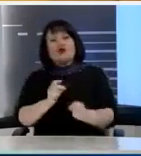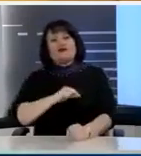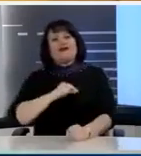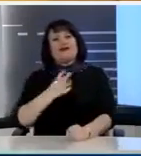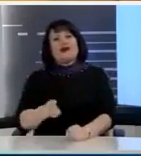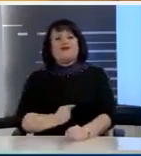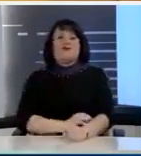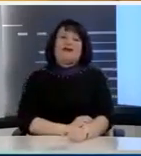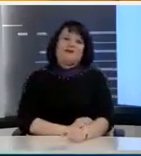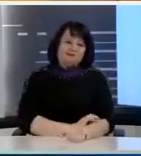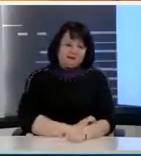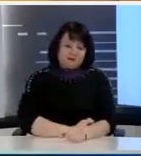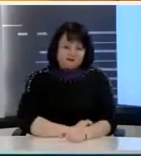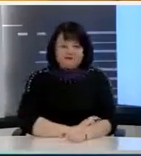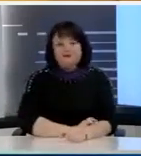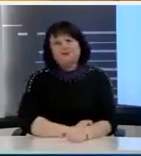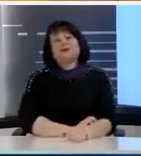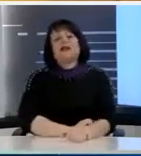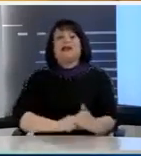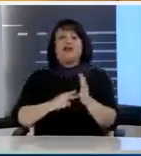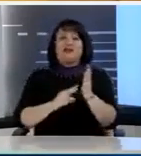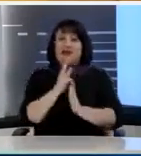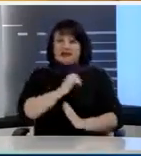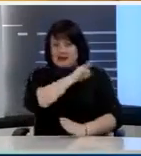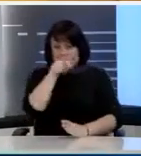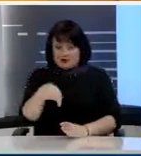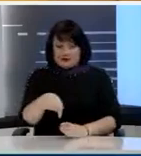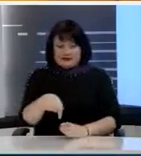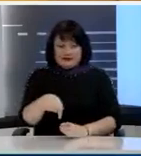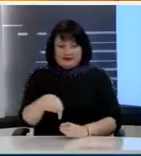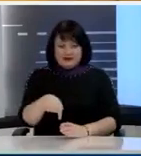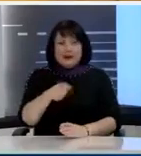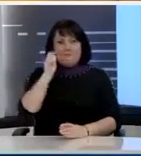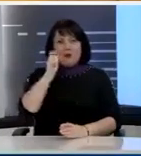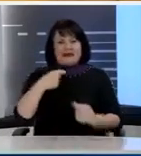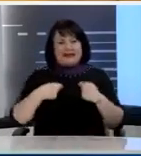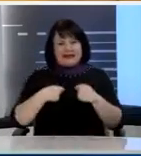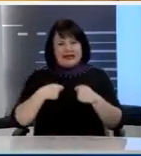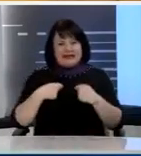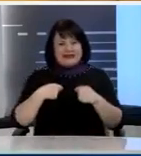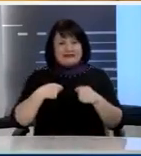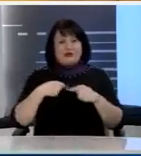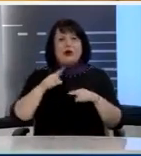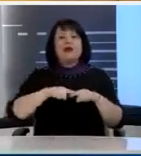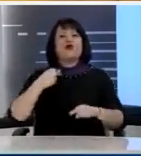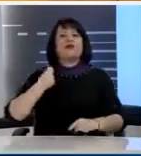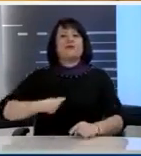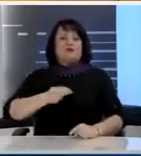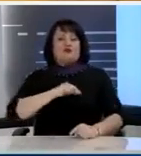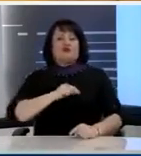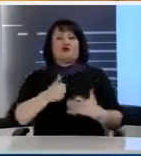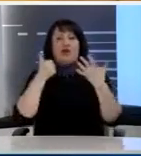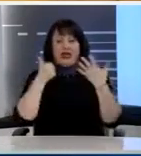Δηλαδή, από το 2013 μέχρι σήμερα, με τις πολιτικές μου, το ελληνικό δημόσιο ωφελήθηκε